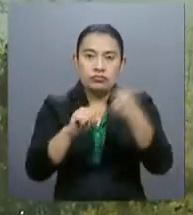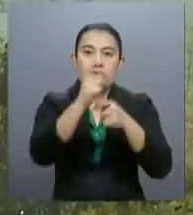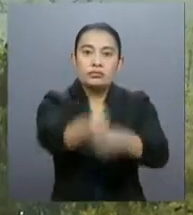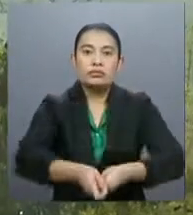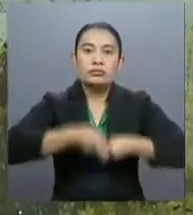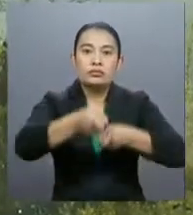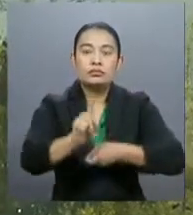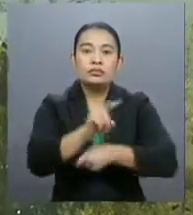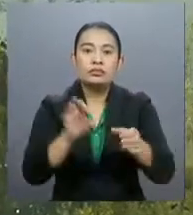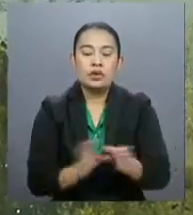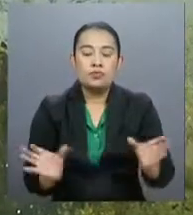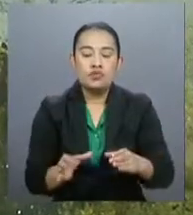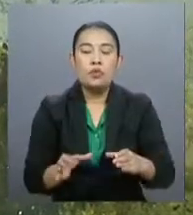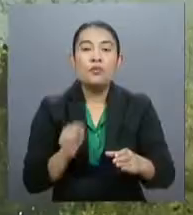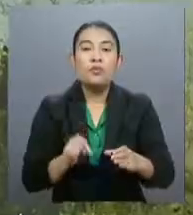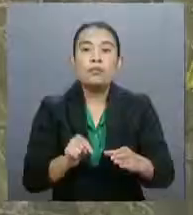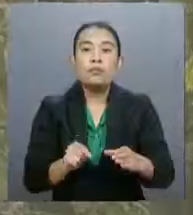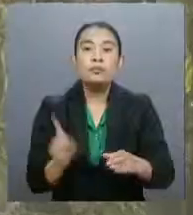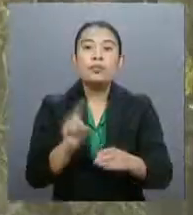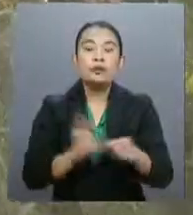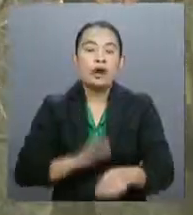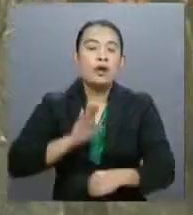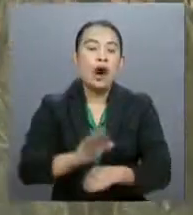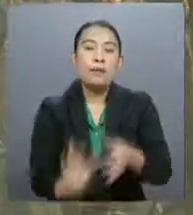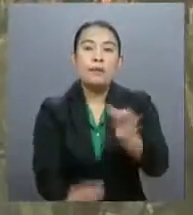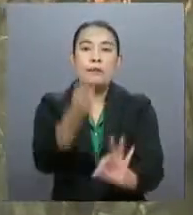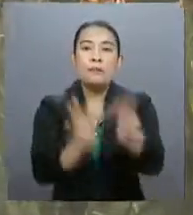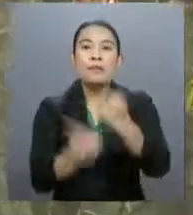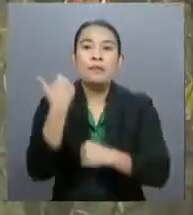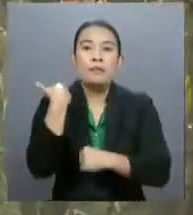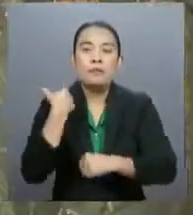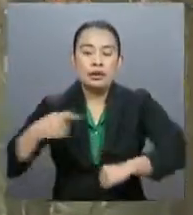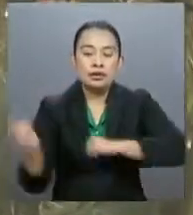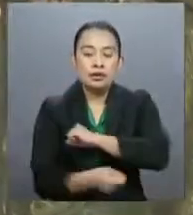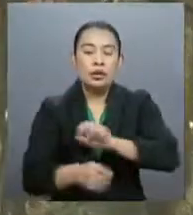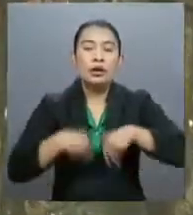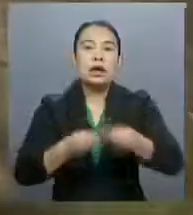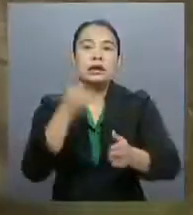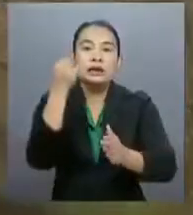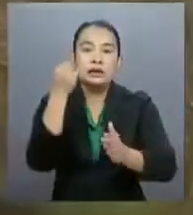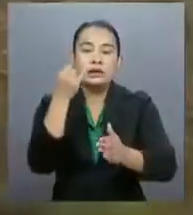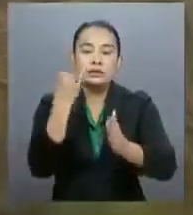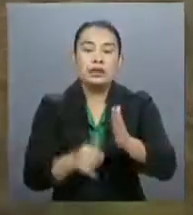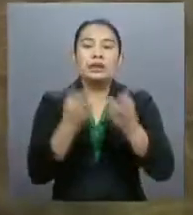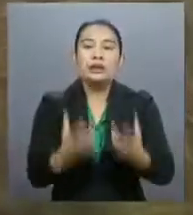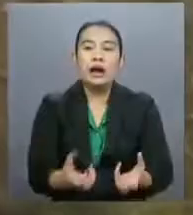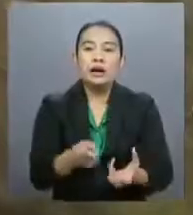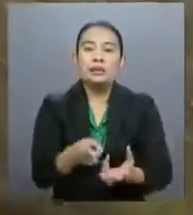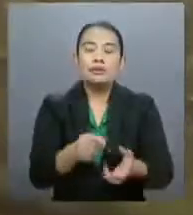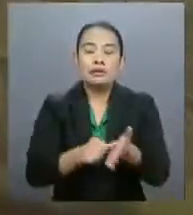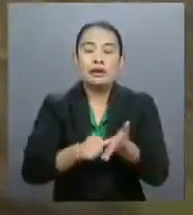มีการจัดชุดลาดตระเวนร่วมประกาศเขตห้มเผาและจะมีบทลงโทษสถานหนักเพื่อแก้ปัญหาหมอกควันอย่าง